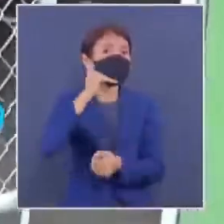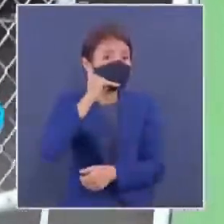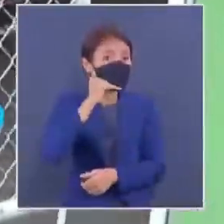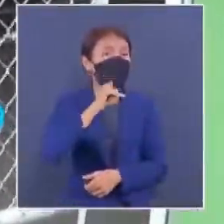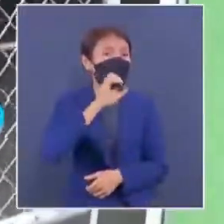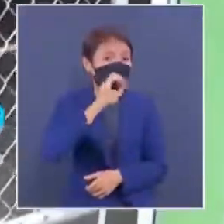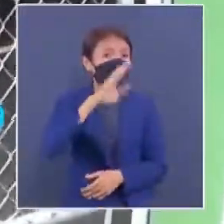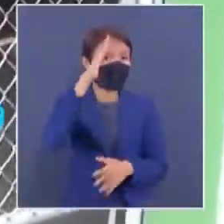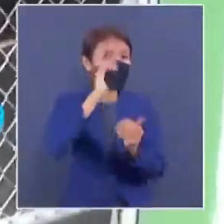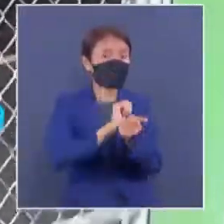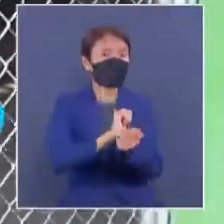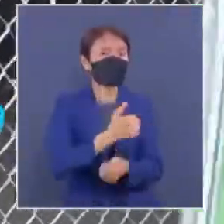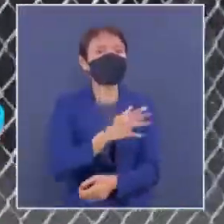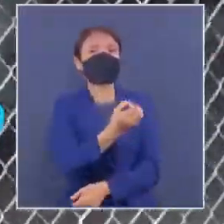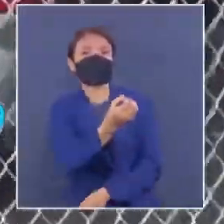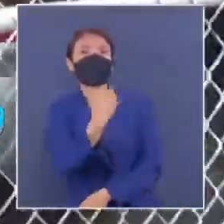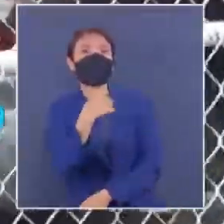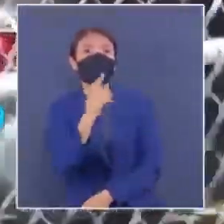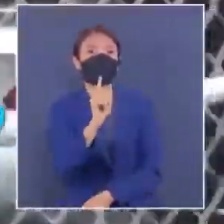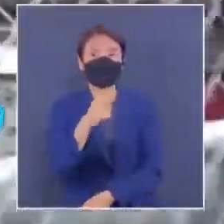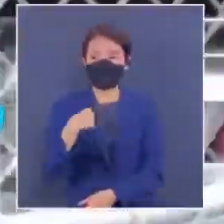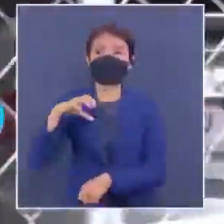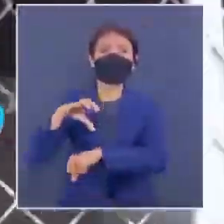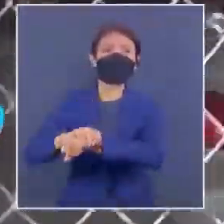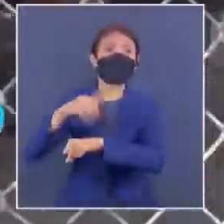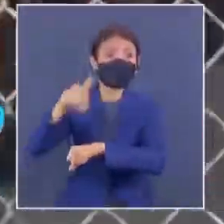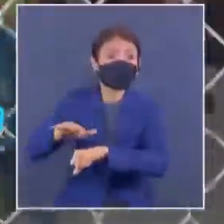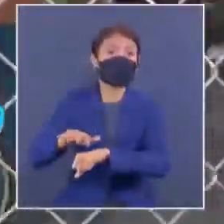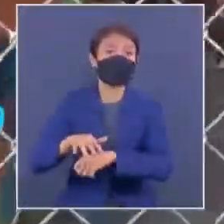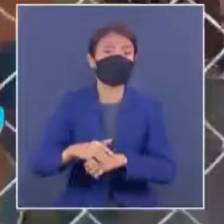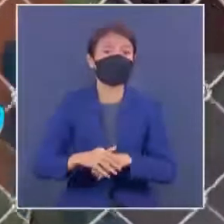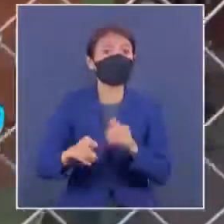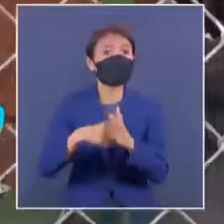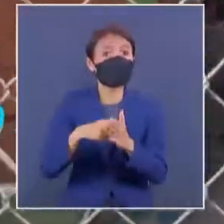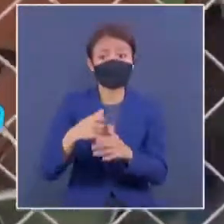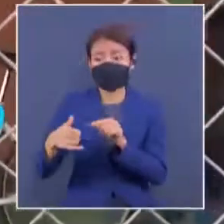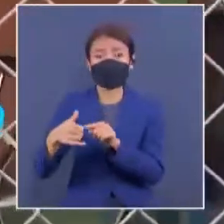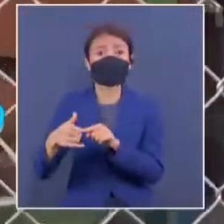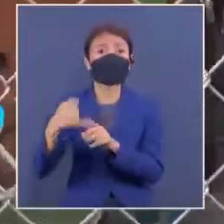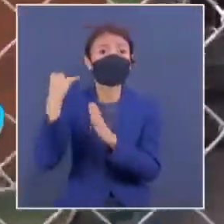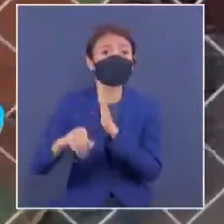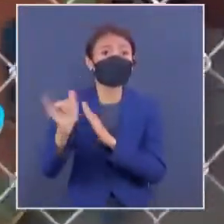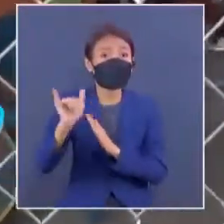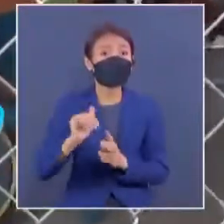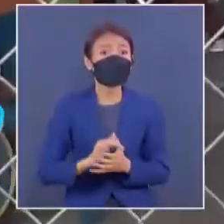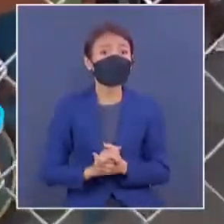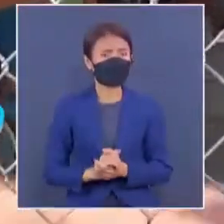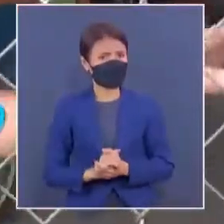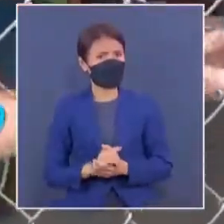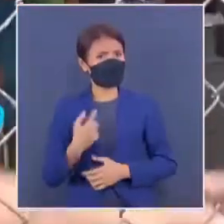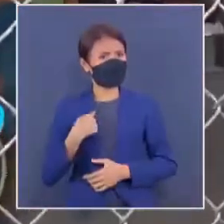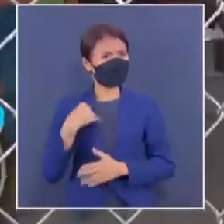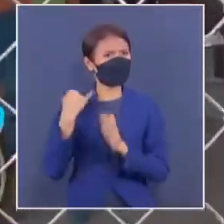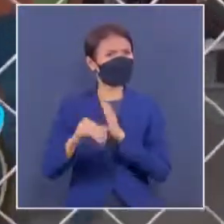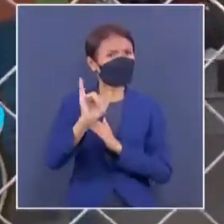ราะเหตุการณ์ยังไม่เกิดขึ้น ยังไม่ได้ก่อเหตุ ยังไม่ได้ก่อเหตุฮะ เอ้า เอ้าและเอาที่ปืนเอามาแกว่งหน้าบ้านเนี่ยไม่ใช่เหตุ